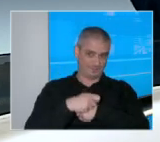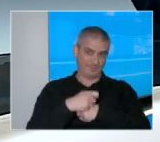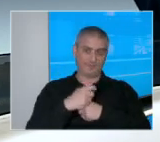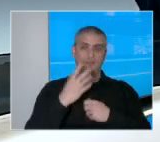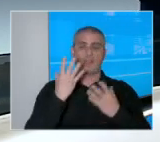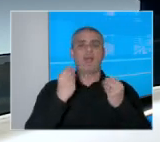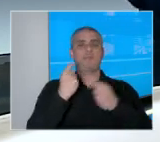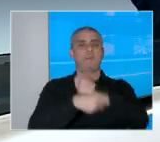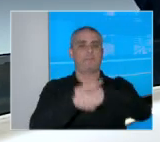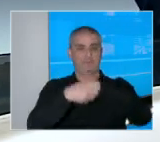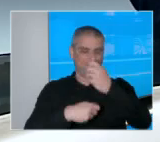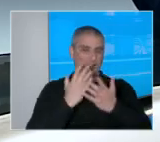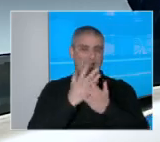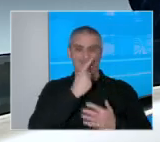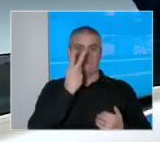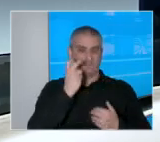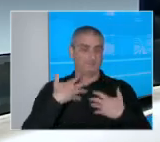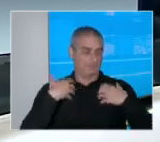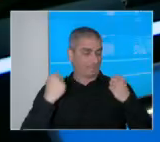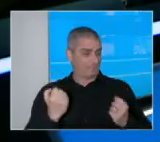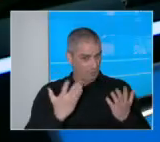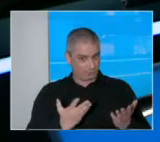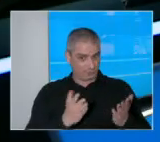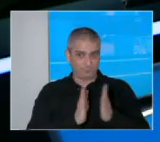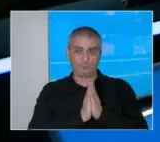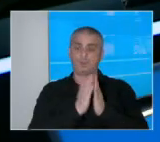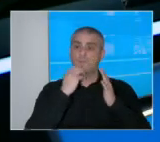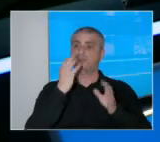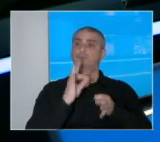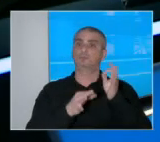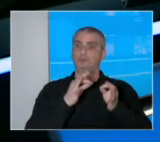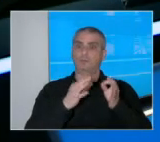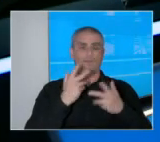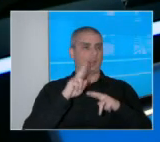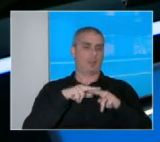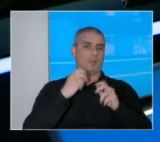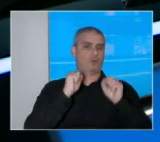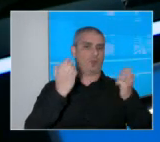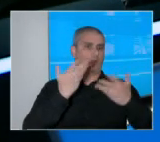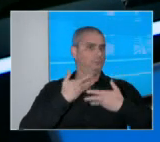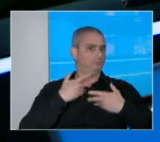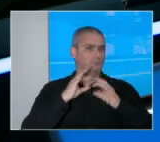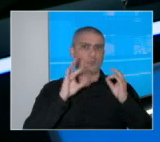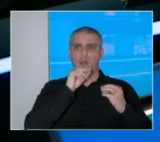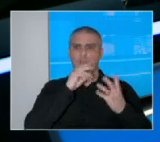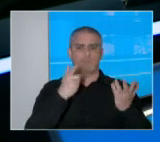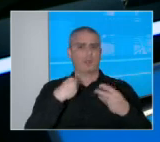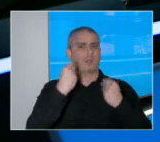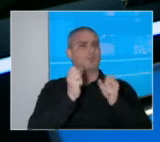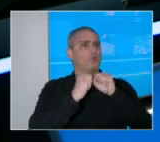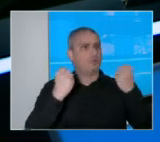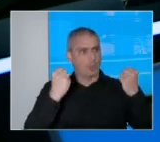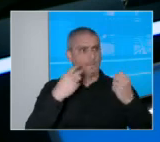ברי מצוות. עד 120 בבריאות ונחת. פרשת משפטים, פרשה אחרי מתן תורה, ואז התורה מתחילה לדבר, נתנו את